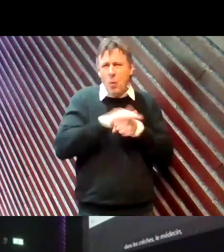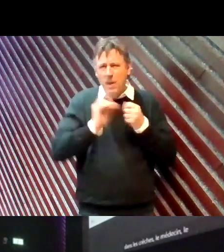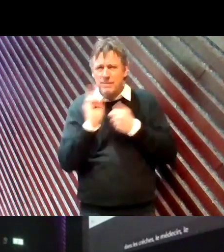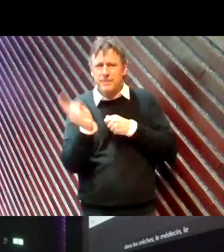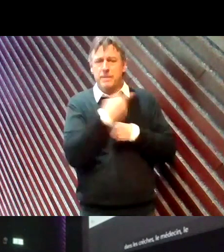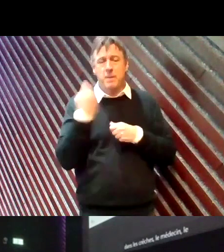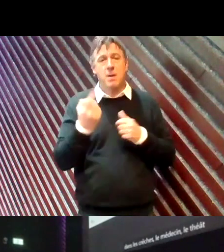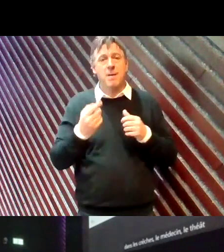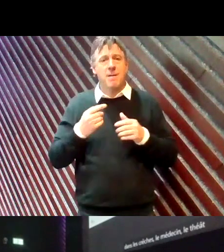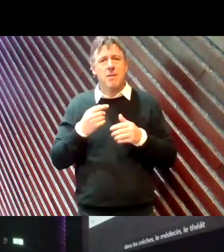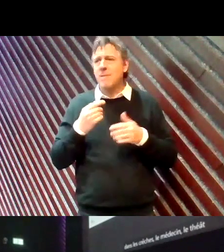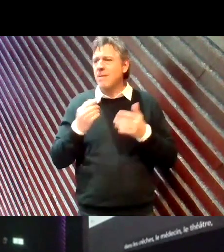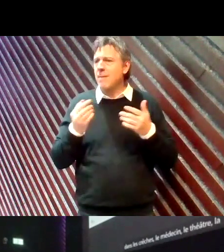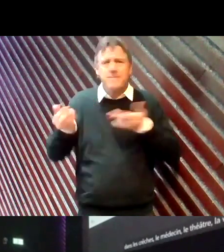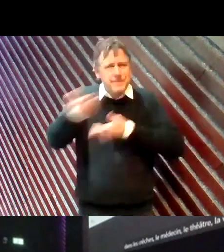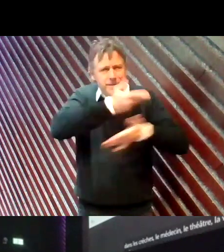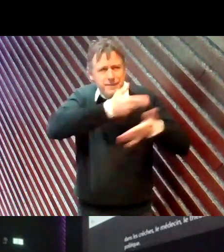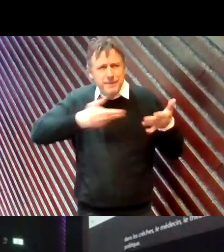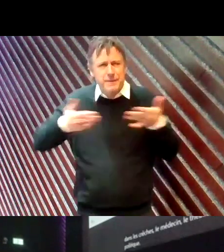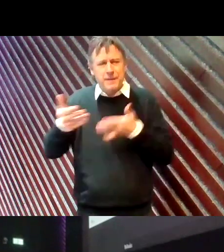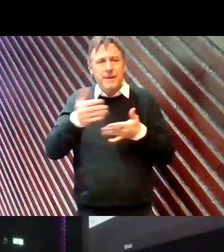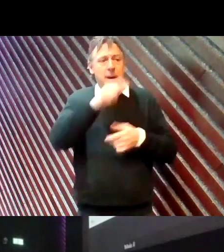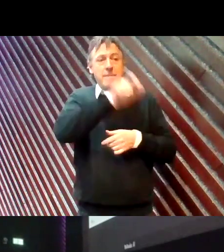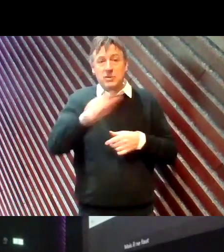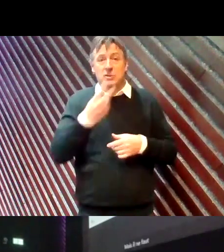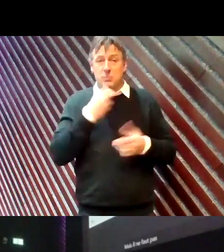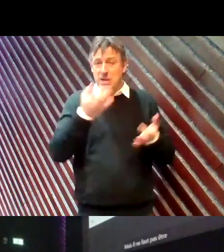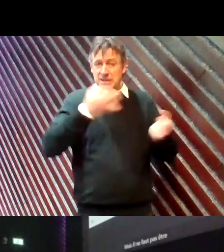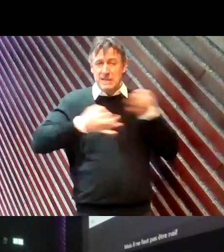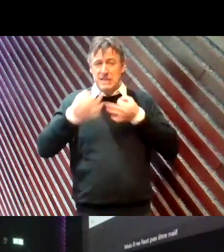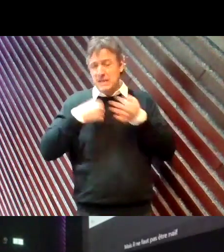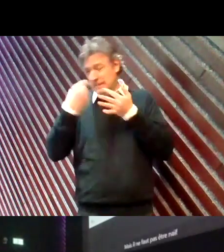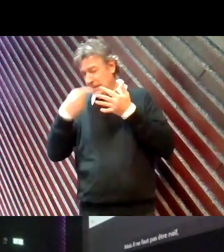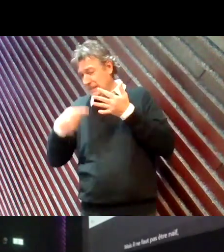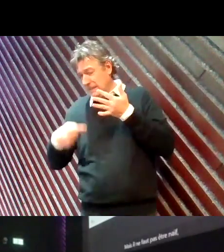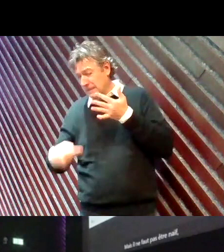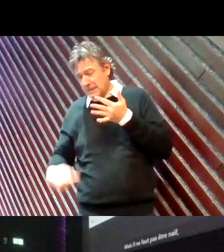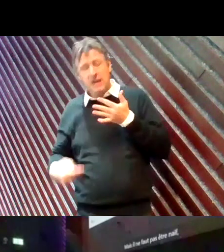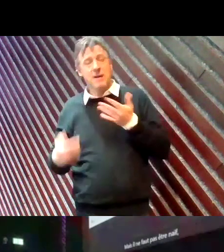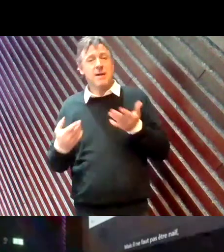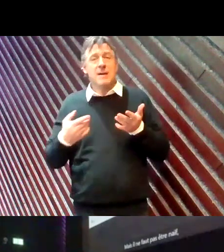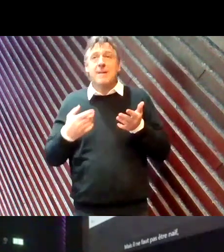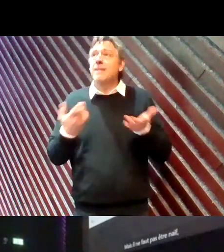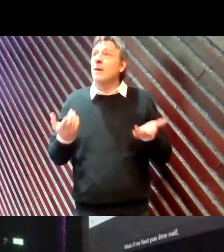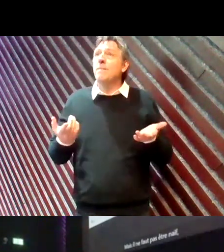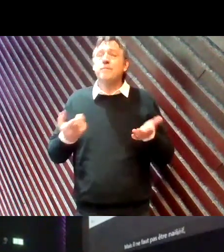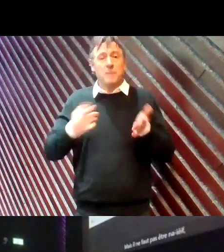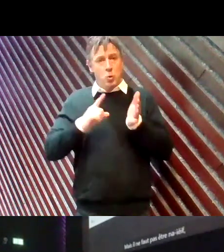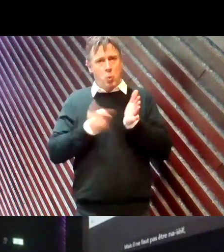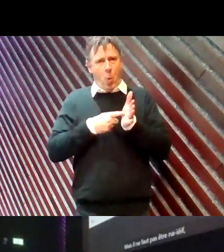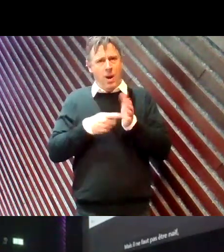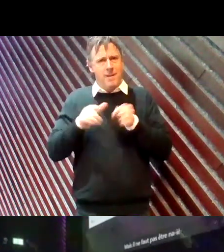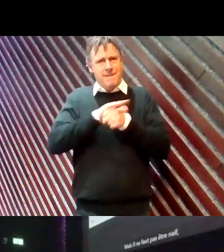dans la grande cause, on a aussi, les citoyens ont aussi remonté ces sujets-là. L'effectivité des